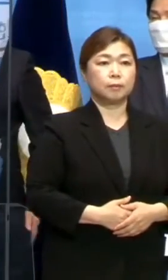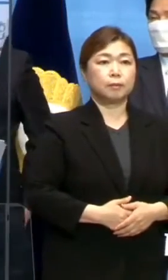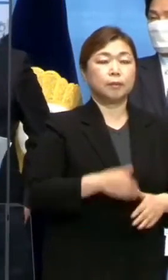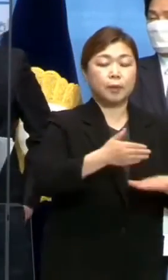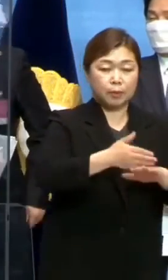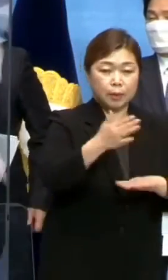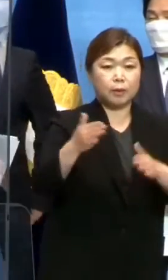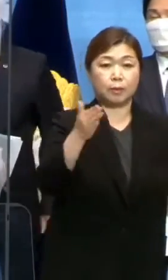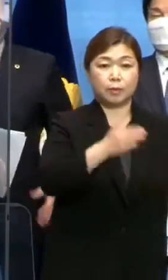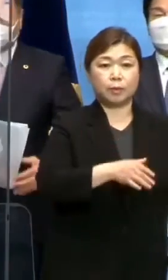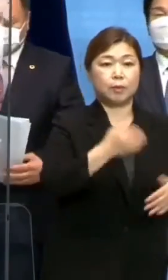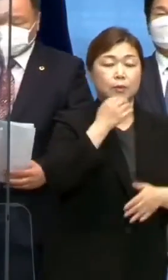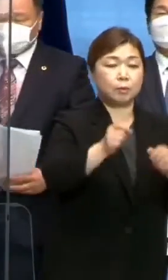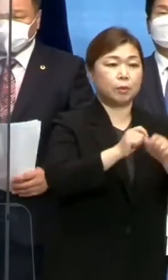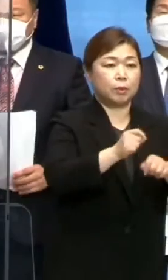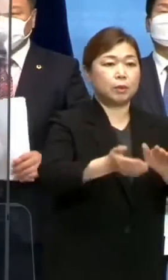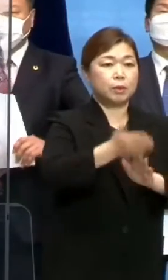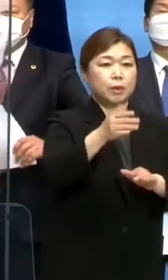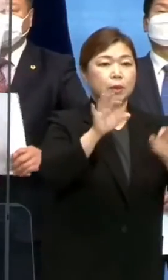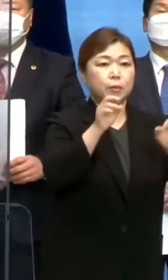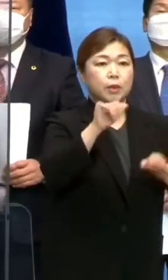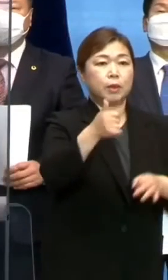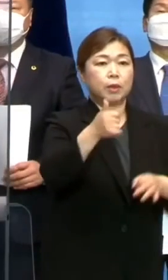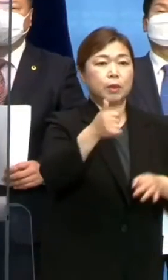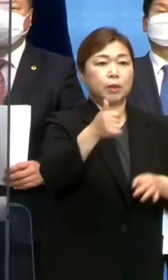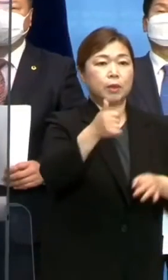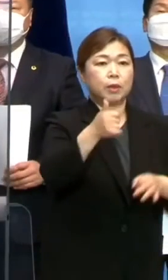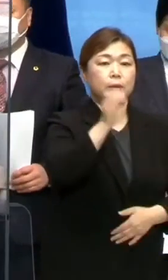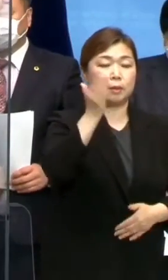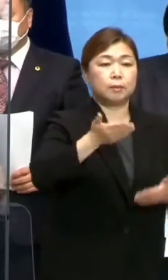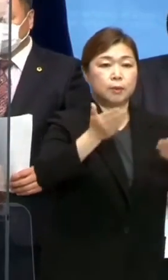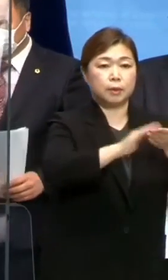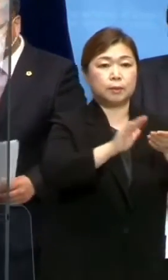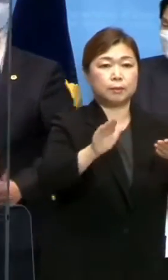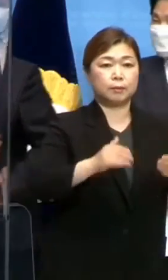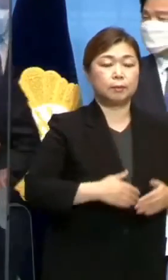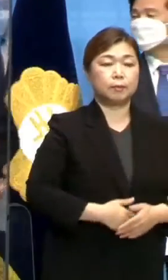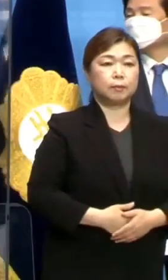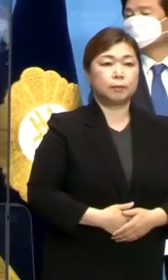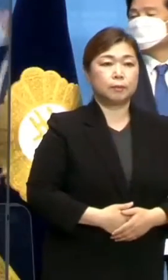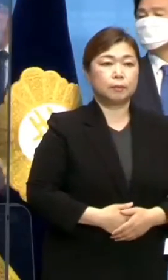네 감사합니다 다음으로 서울특별시 왜 의기 미노우 장 님의 빠른 있겠습니다